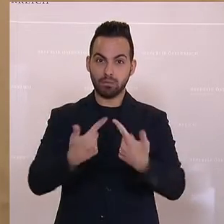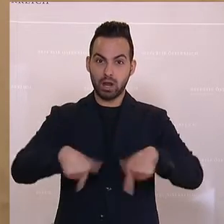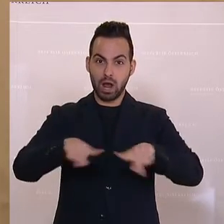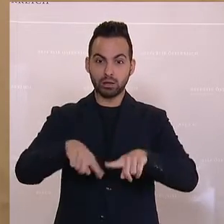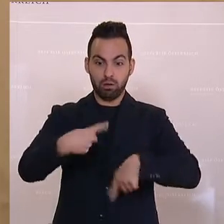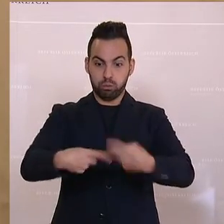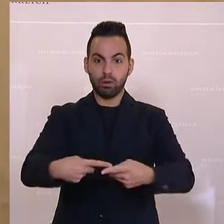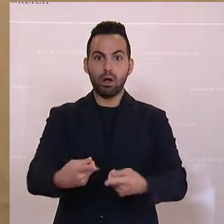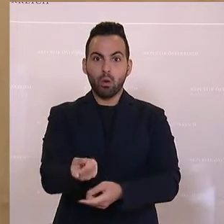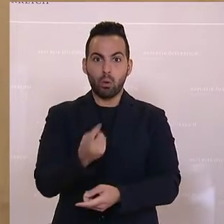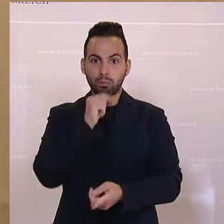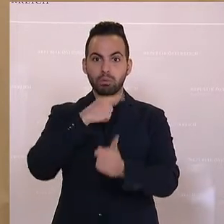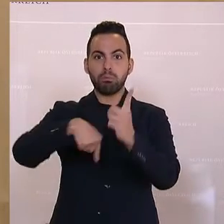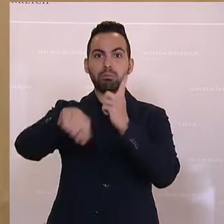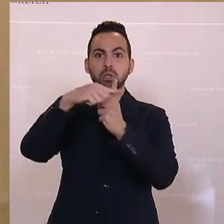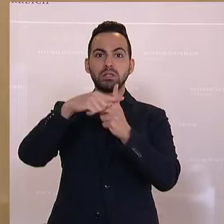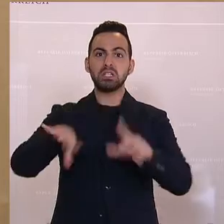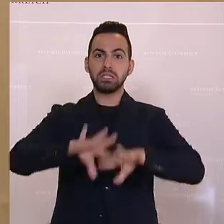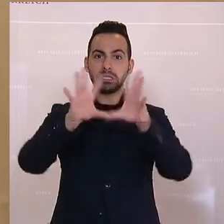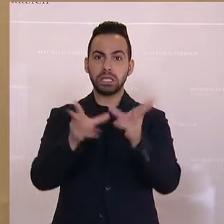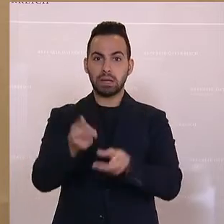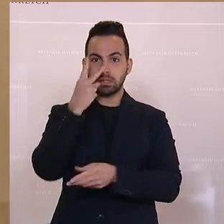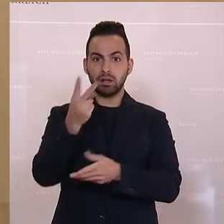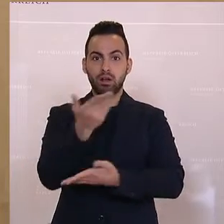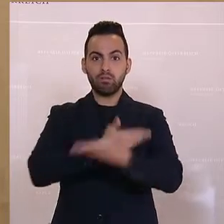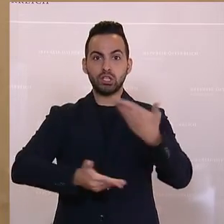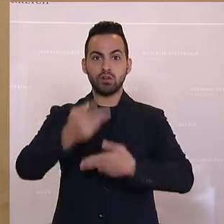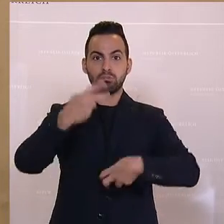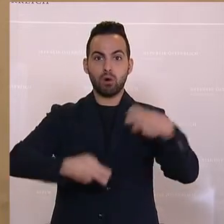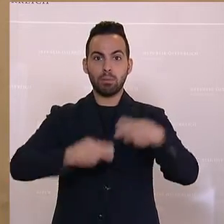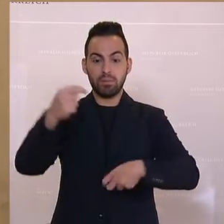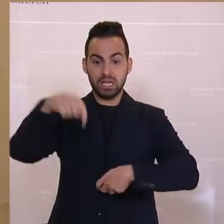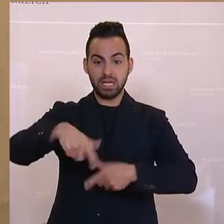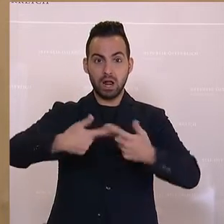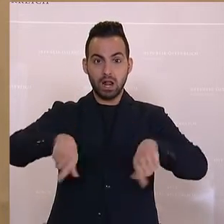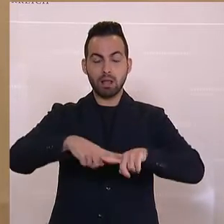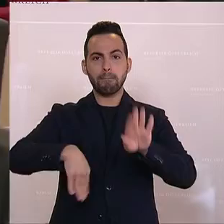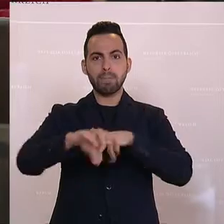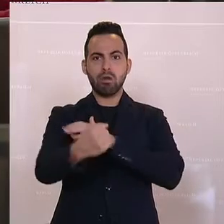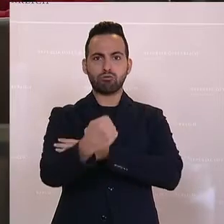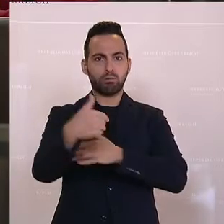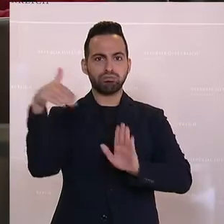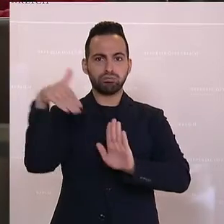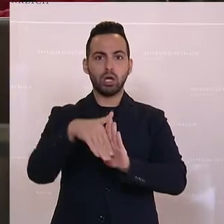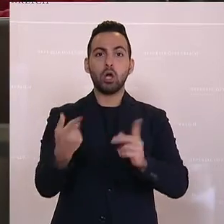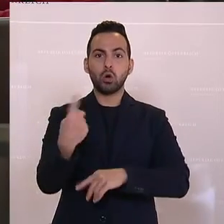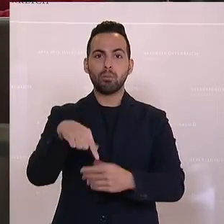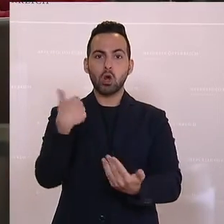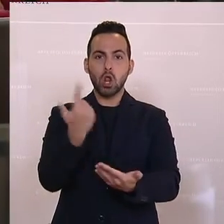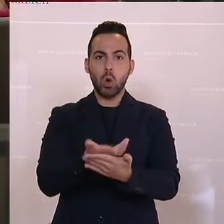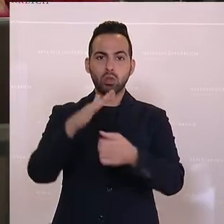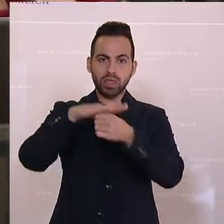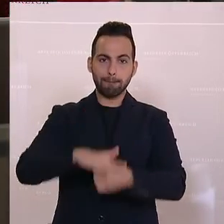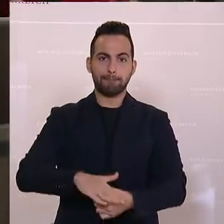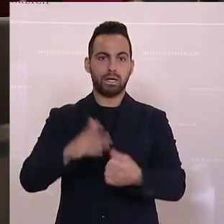vorwärts bringen wird, sondern die insgesamt diese wirtschaftliche Problematik in unserem Land verstärken wird, weil sie zu Lohndumping führen wird, weil sie